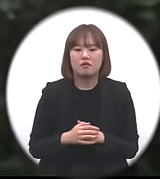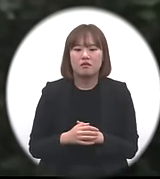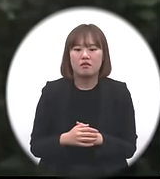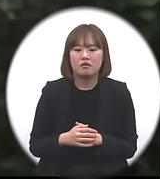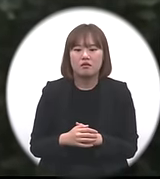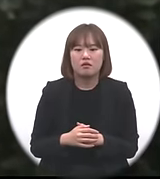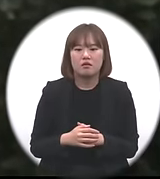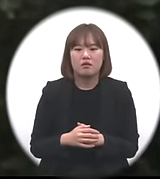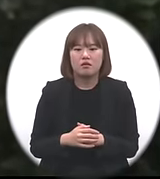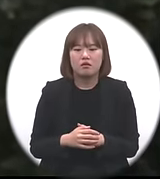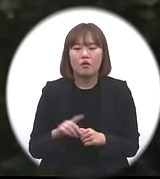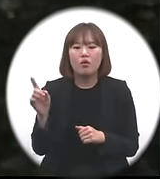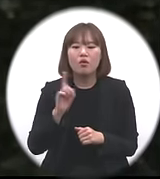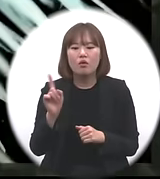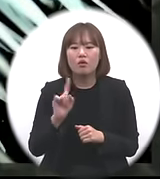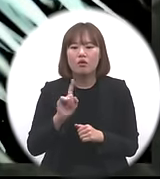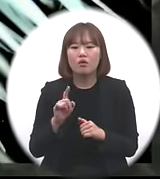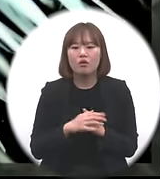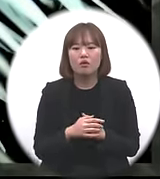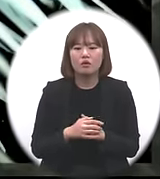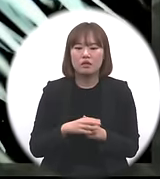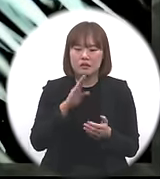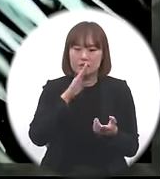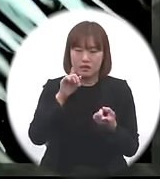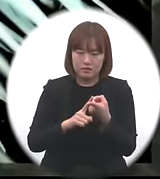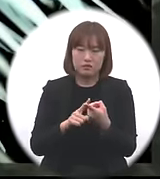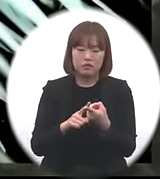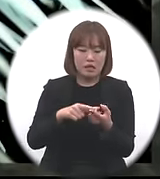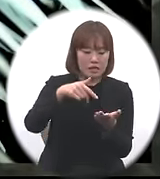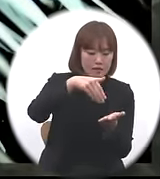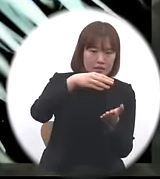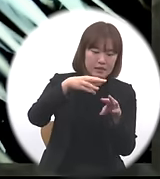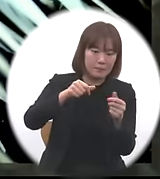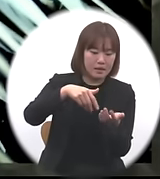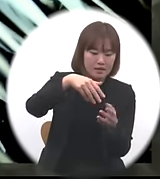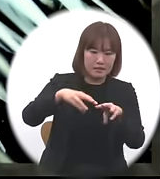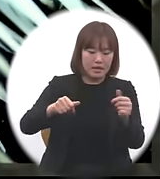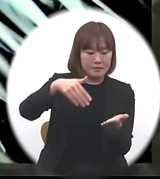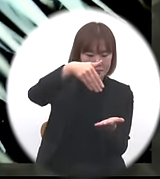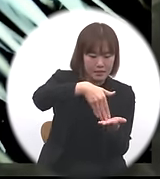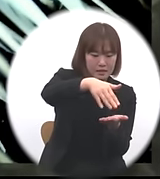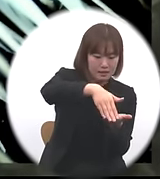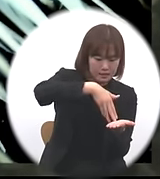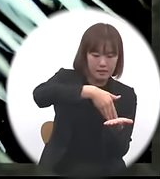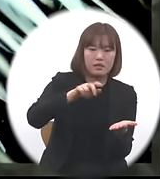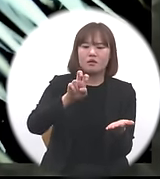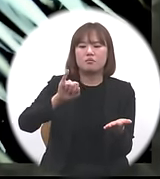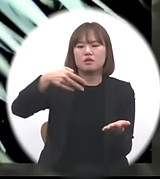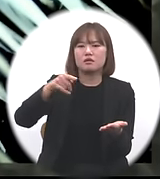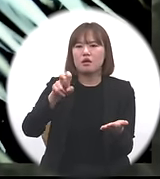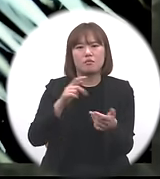접촉 면적이 확연하게 다르죠. 어느 걸로 청소를 하시겠습니까? 라고 여쭤보면 당연히 땅바닥에 닿는 빗자루를 쓰셔야